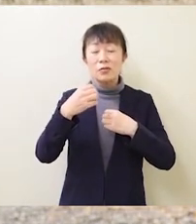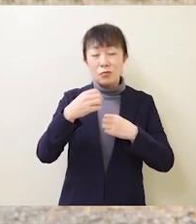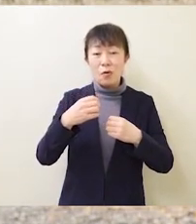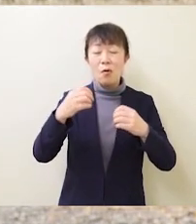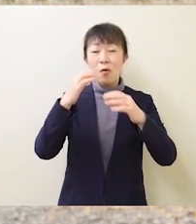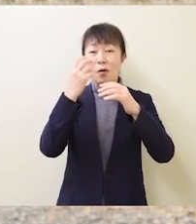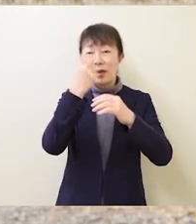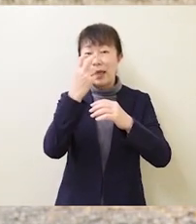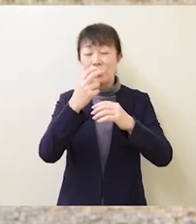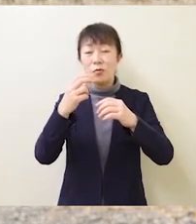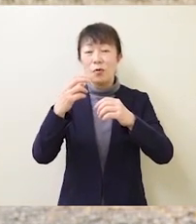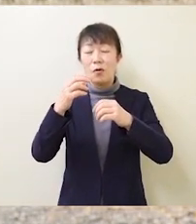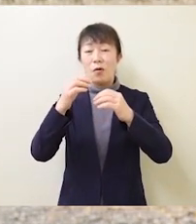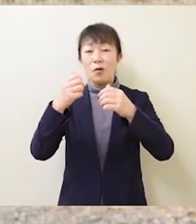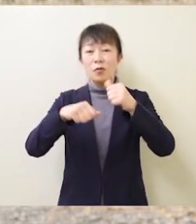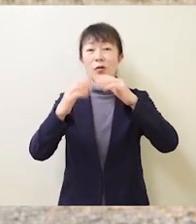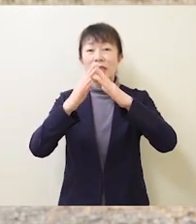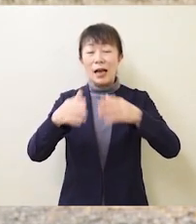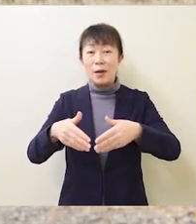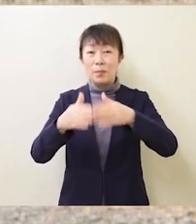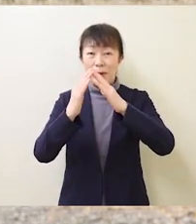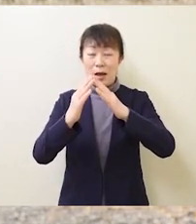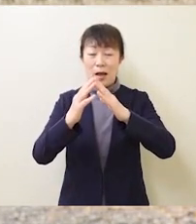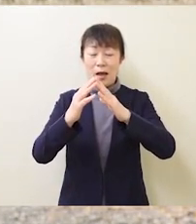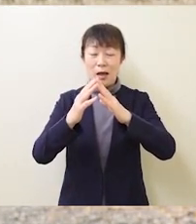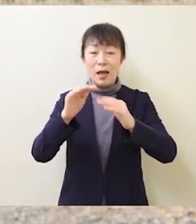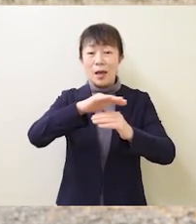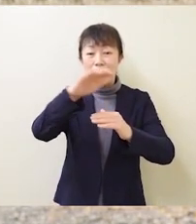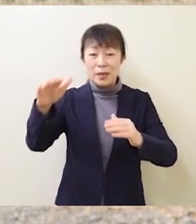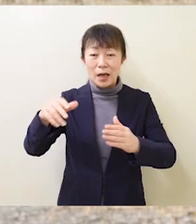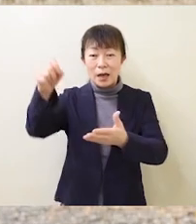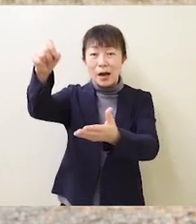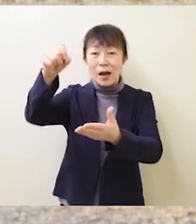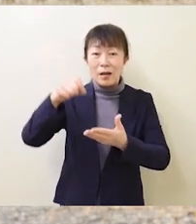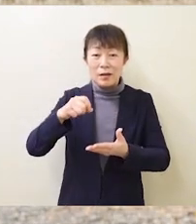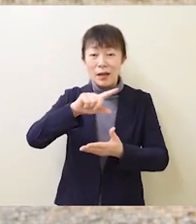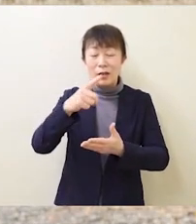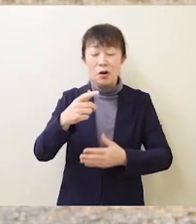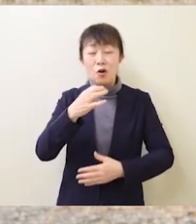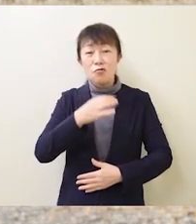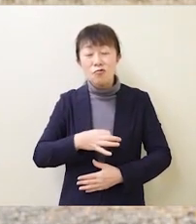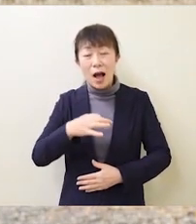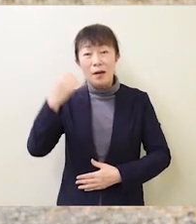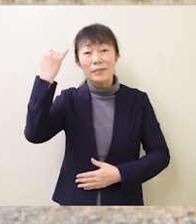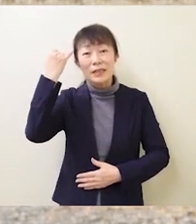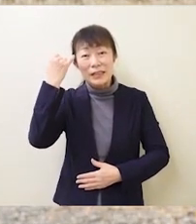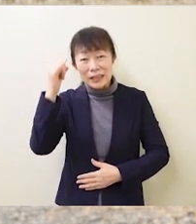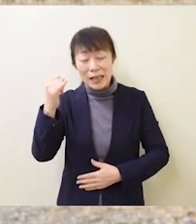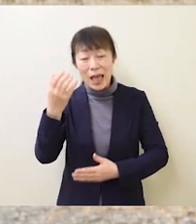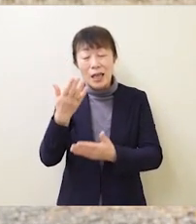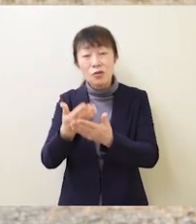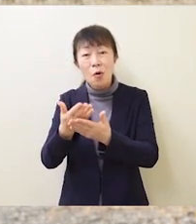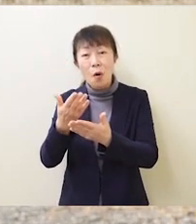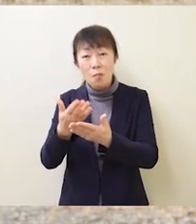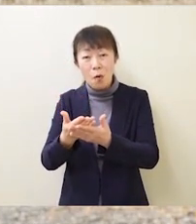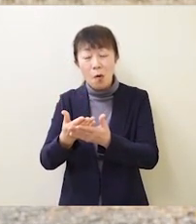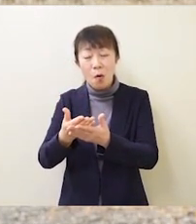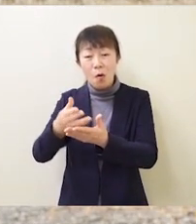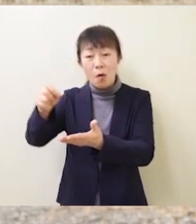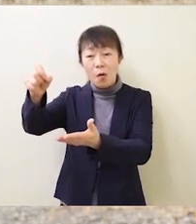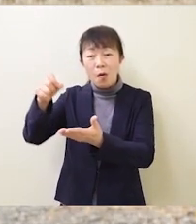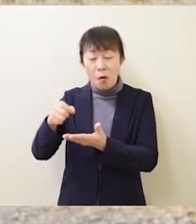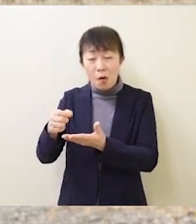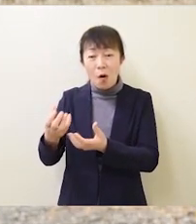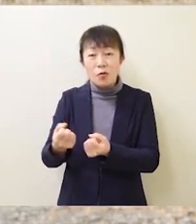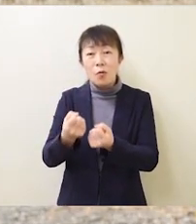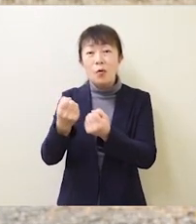いち早く立ち上げ、市民の皆様から寄せられたさまざまな不安やご意見、ご要望を議会全体で共